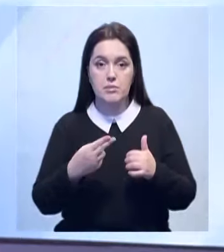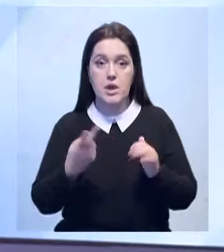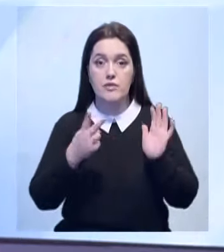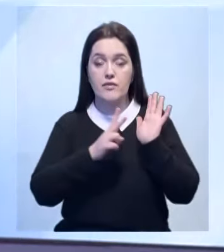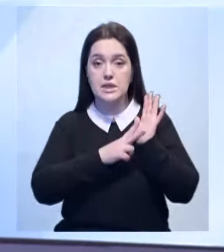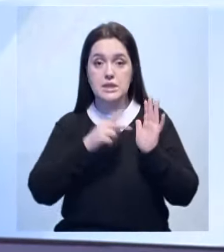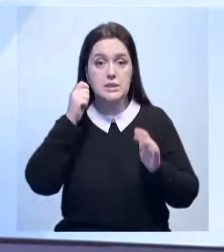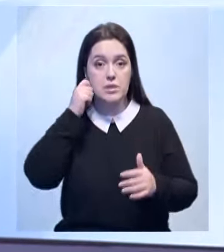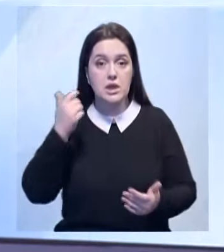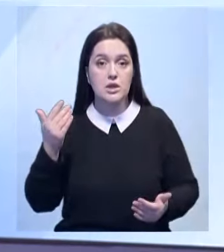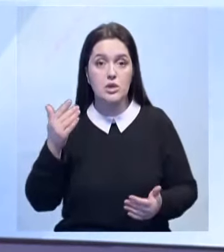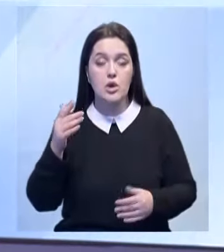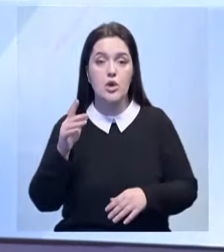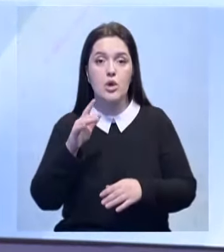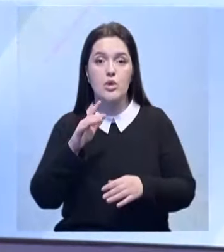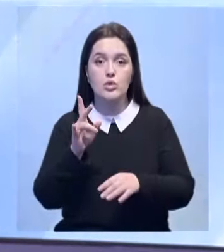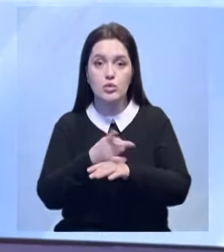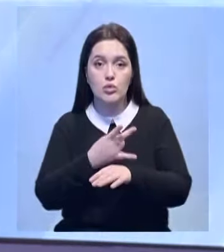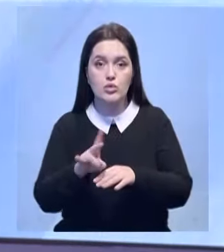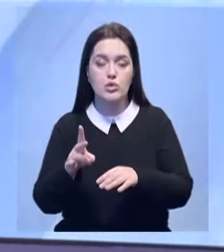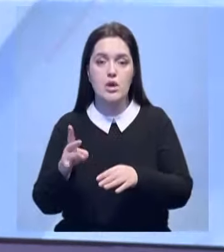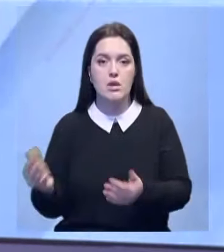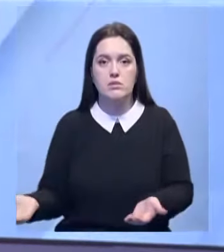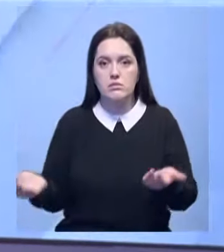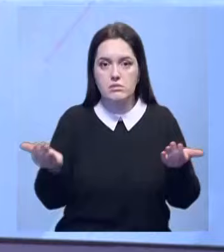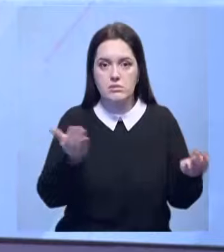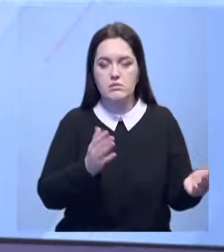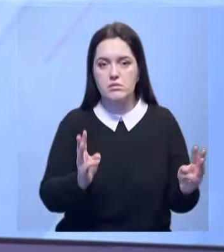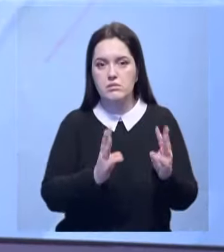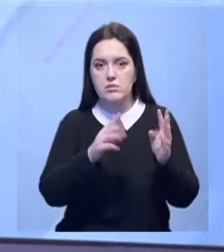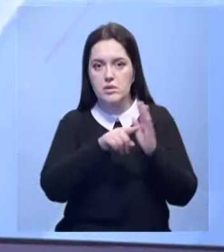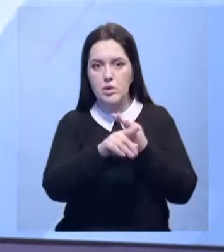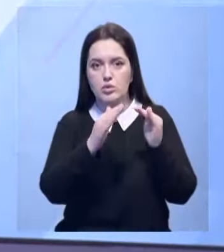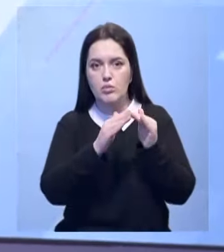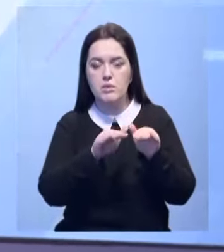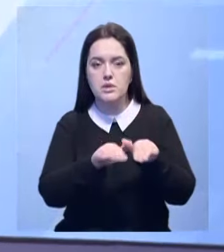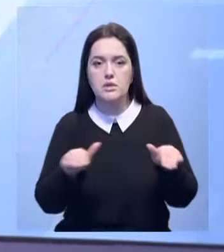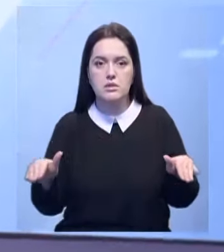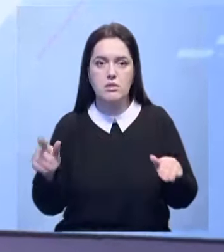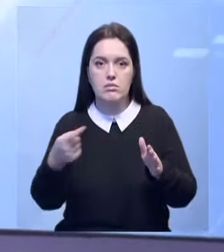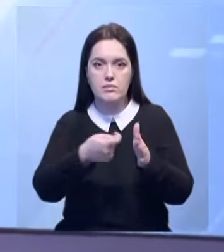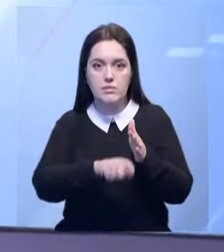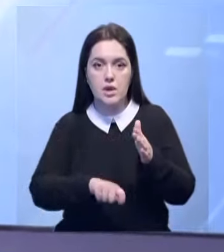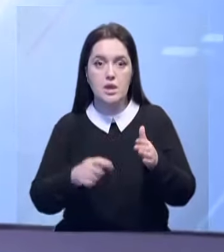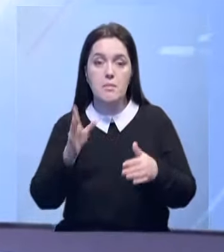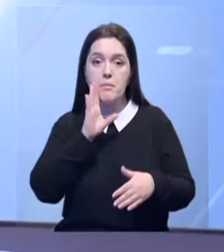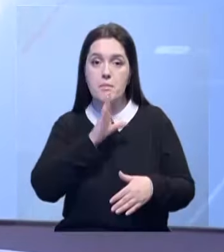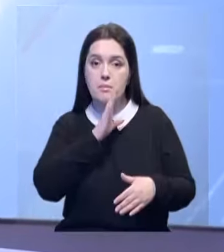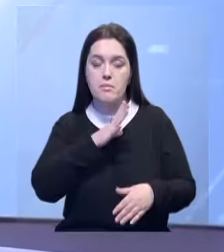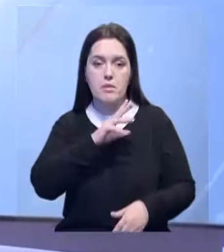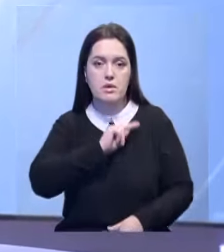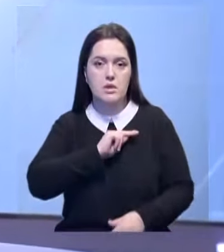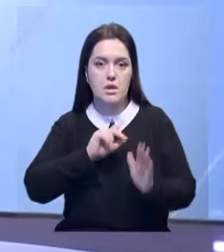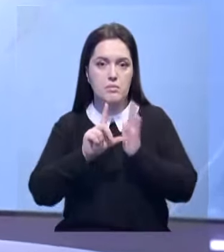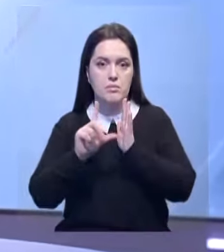декабря. 27-летняя жительница города ночью вынесла из горящего дома детей, которые оказались в заперти. Их мать в этот